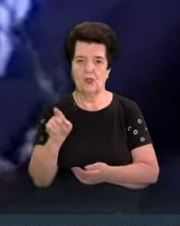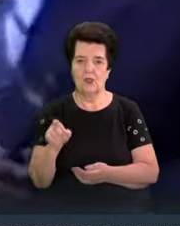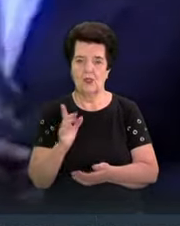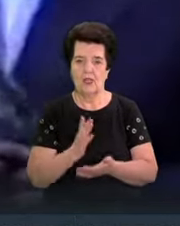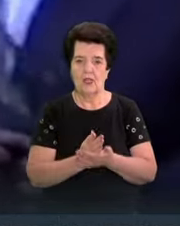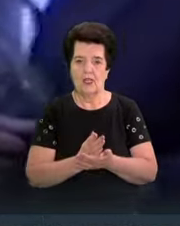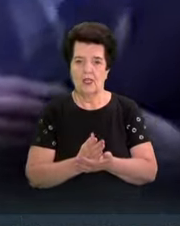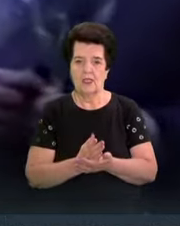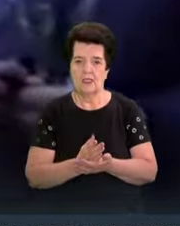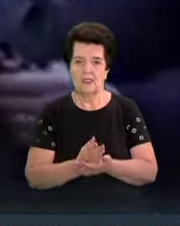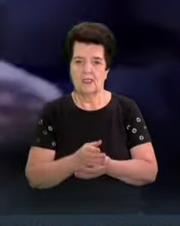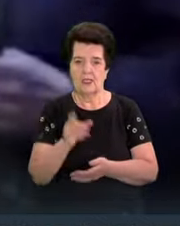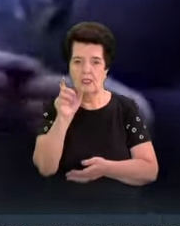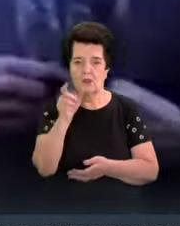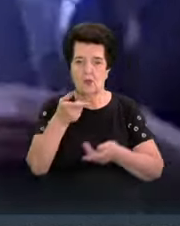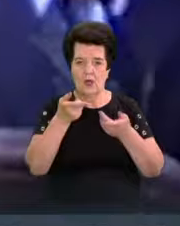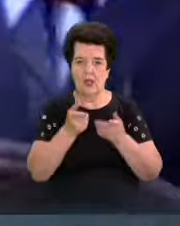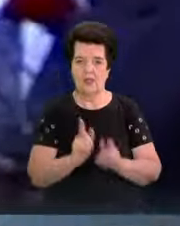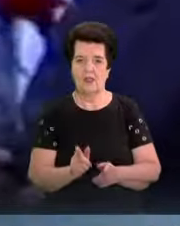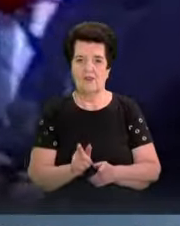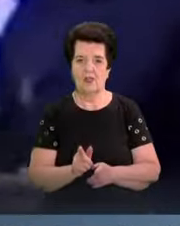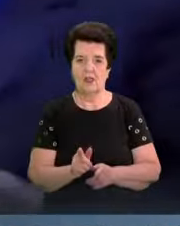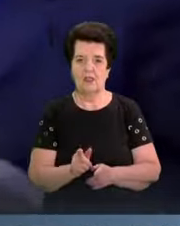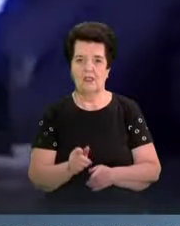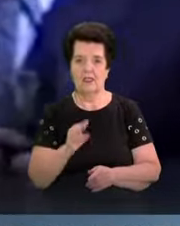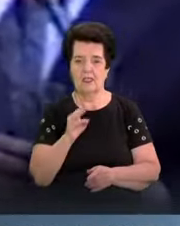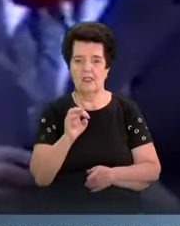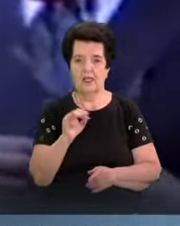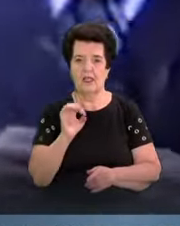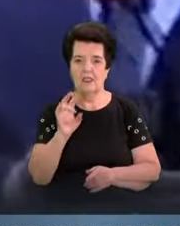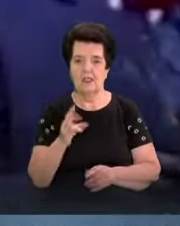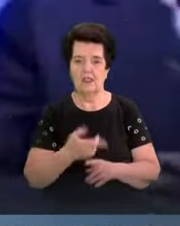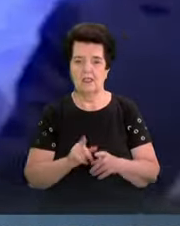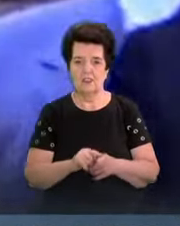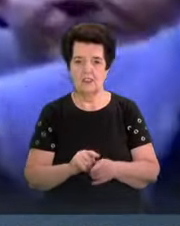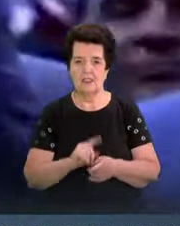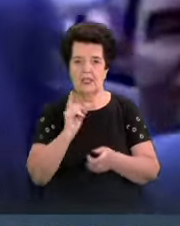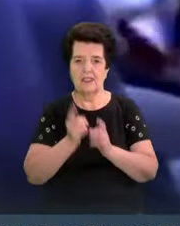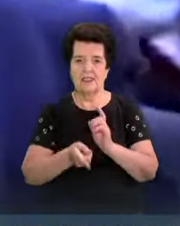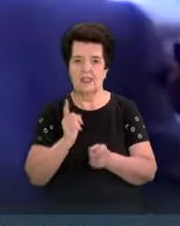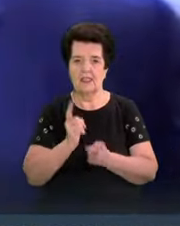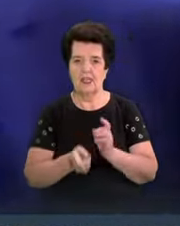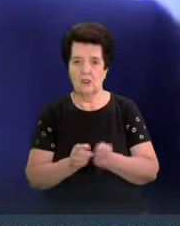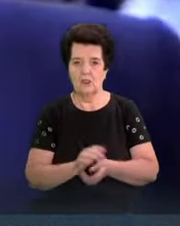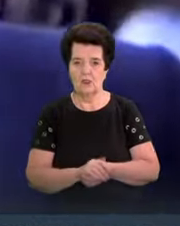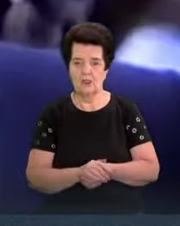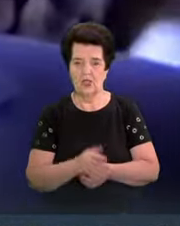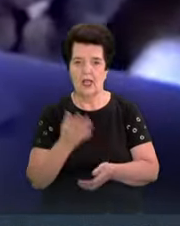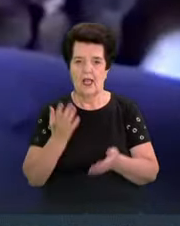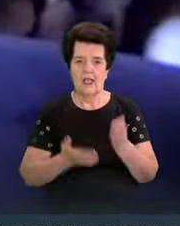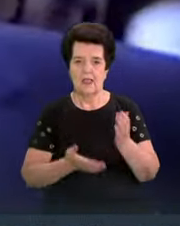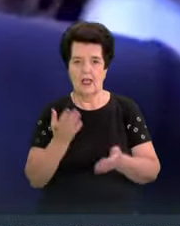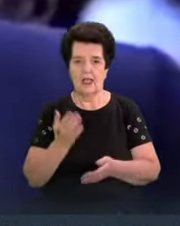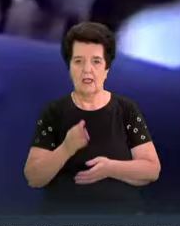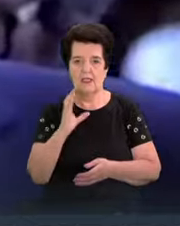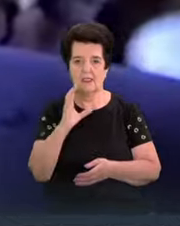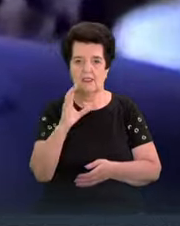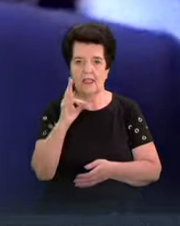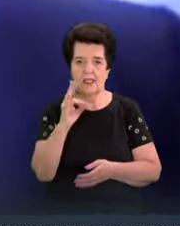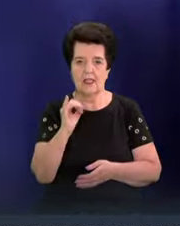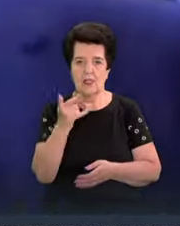peisan, adică este un adevărat țăran. Lucrul ăsta i s-a tradus și mi-amintesc că domnul Snegur chiar s-a